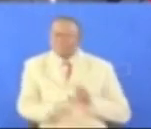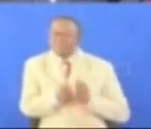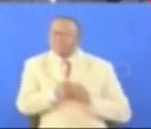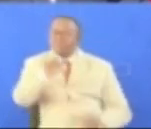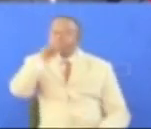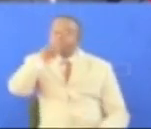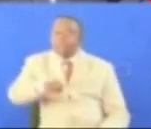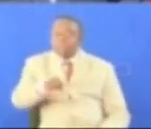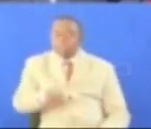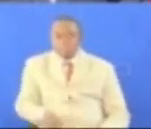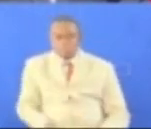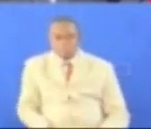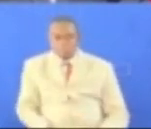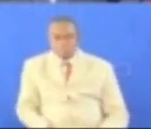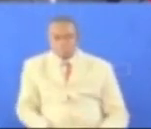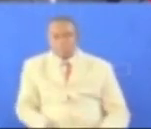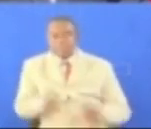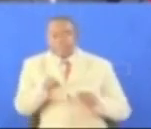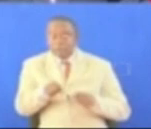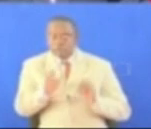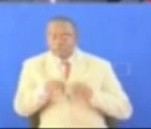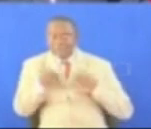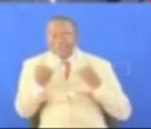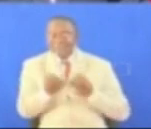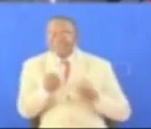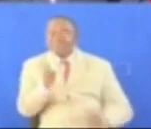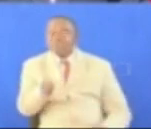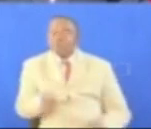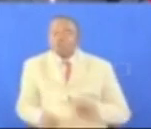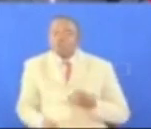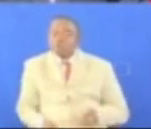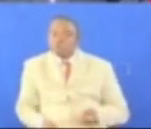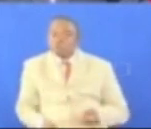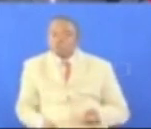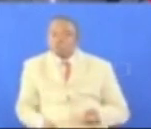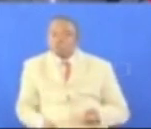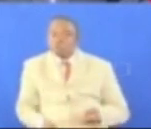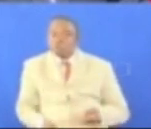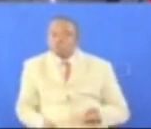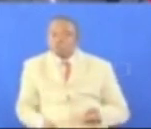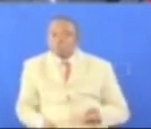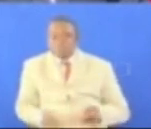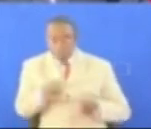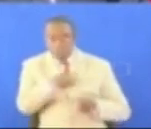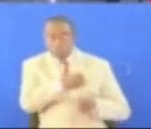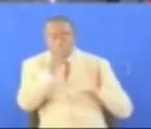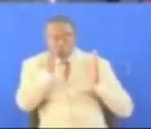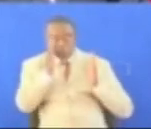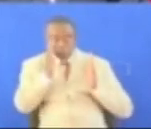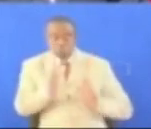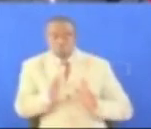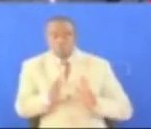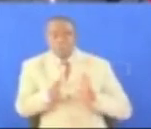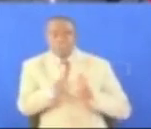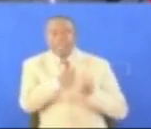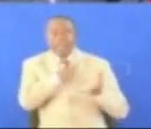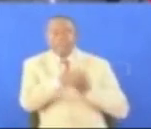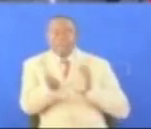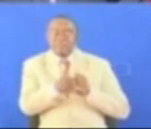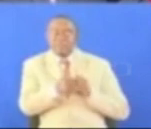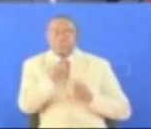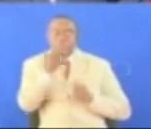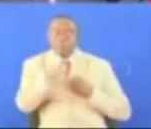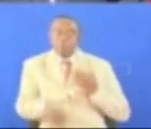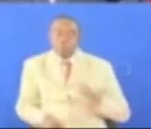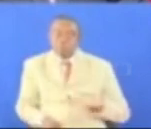Leo kumbe humu ndani tuna taasisi. Mheshimiwa Waziri Mkuu katika kuwind up nani hotuba yake ameeleza mambo muhimu ambayo